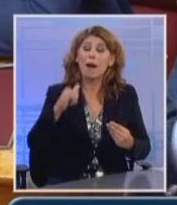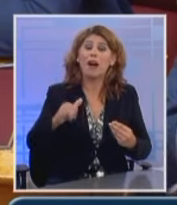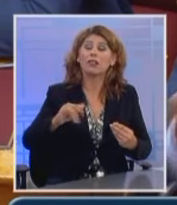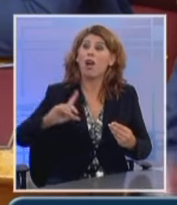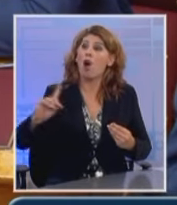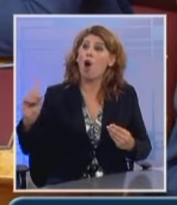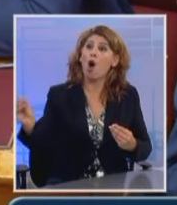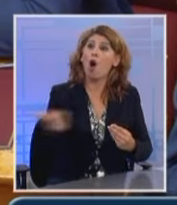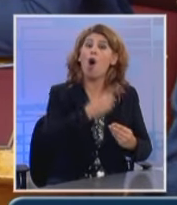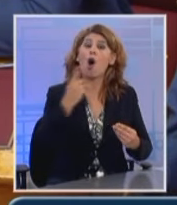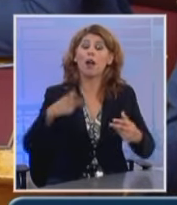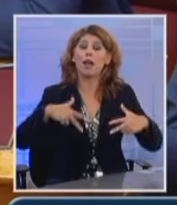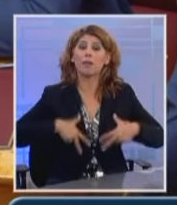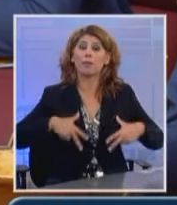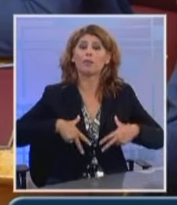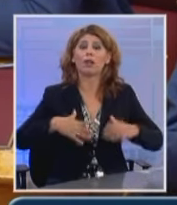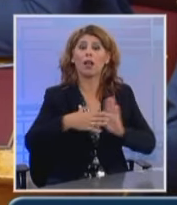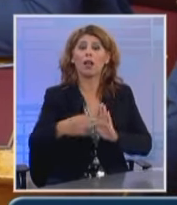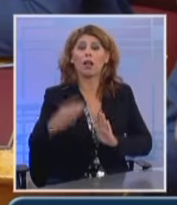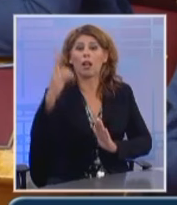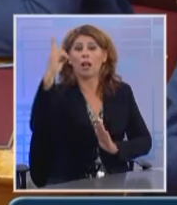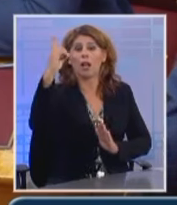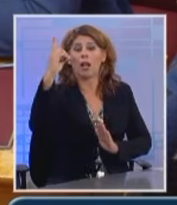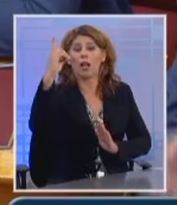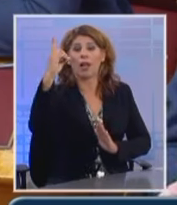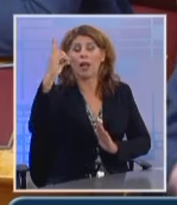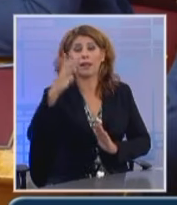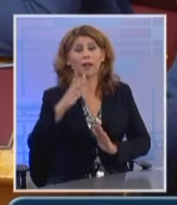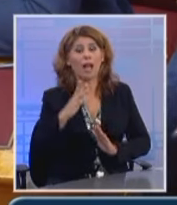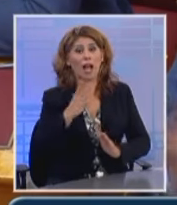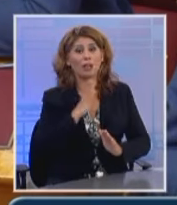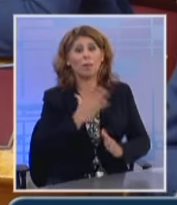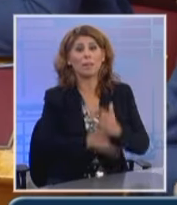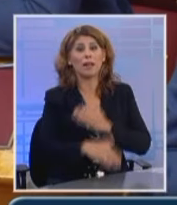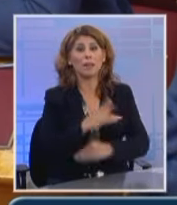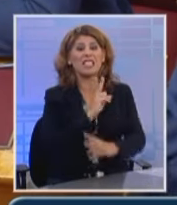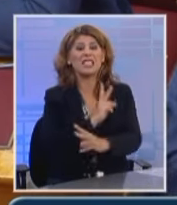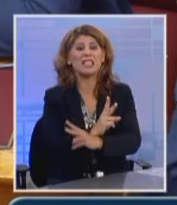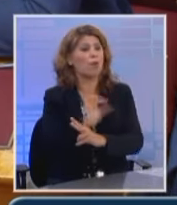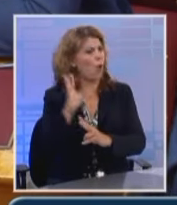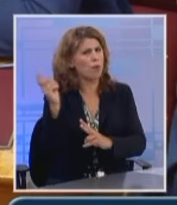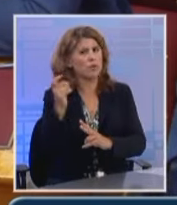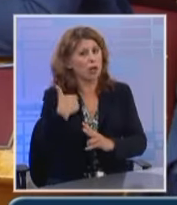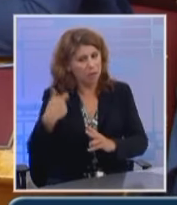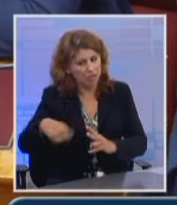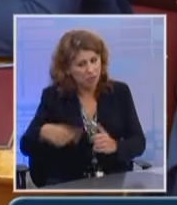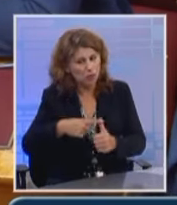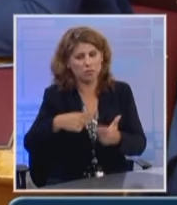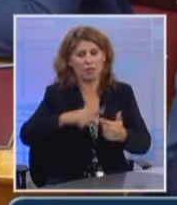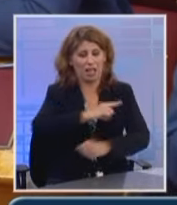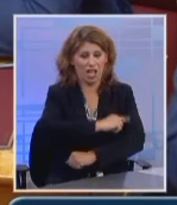υπουργικά υπουργεία, να μην προσλαμβάνεται ένας ανάπηρος σαν σύμβουλος αμυστή. Το έχω ζητήσει πολλές φορές. Έχουμε δικηγόρους,